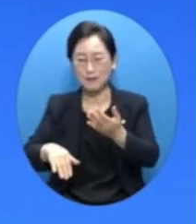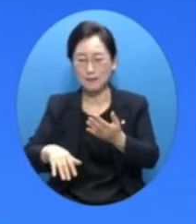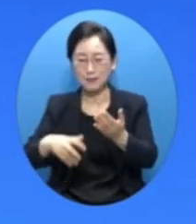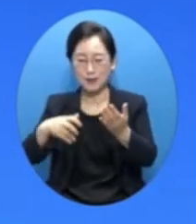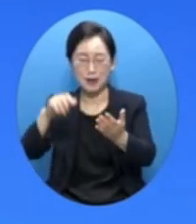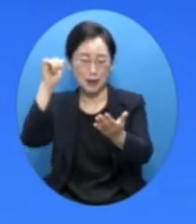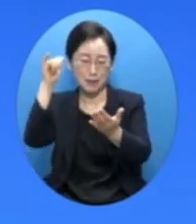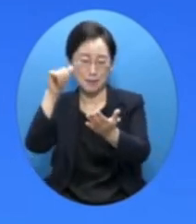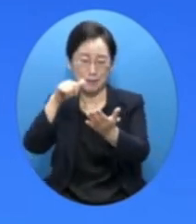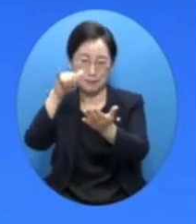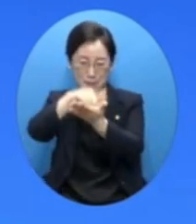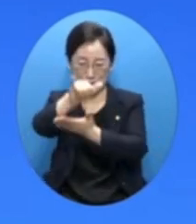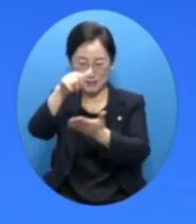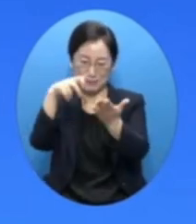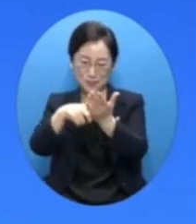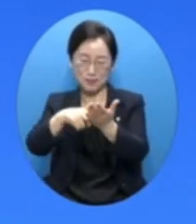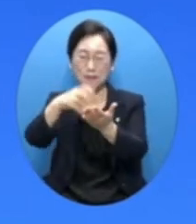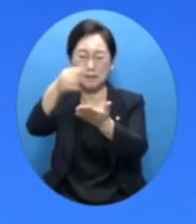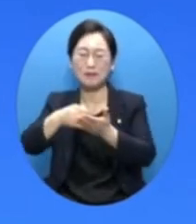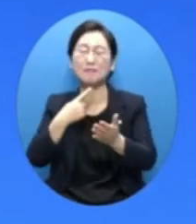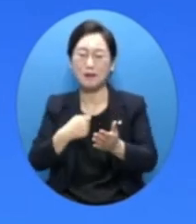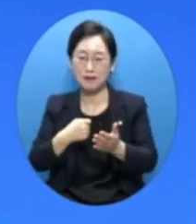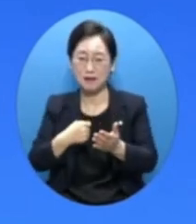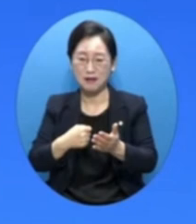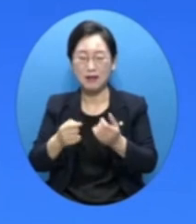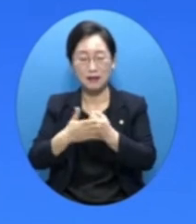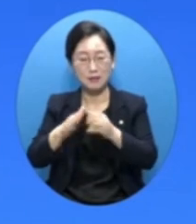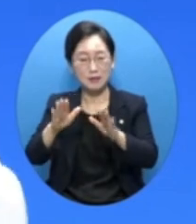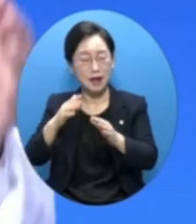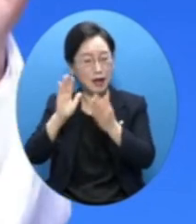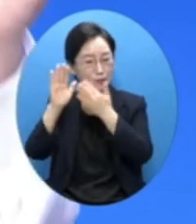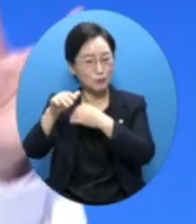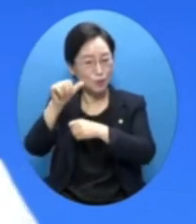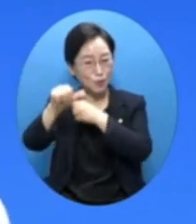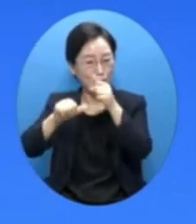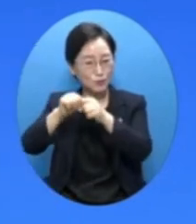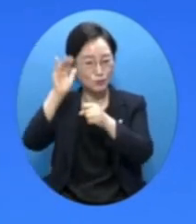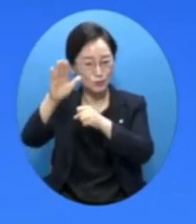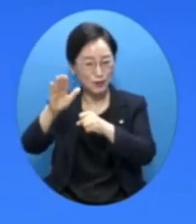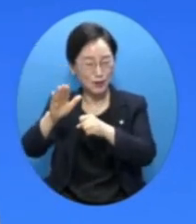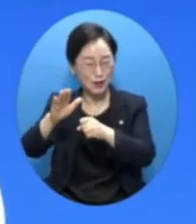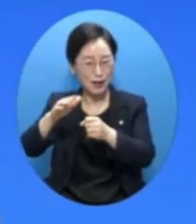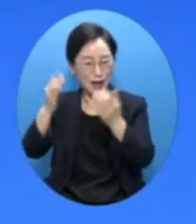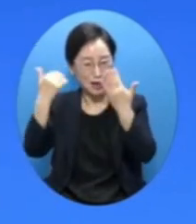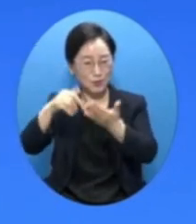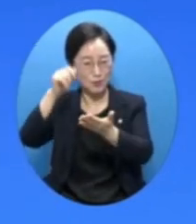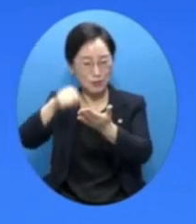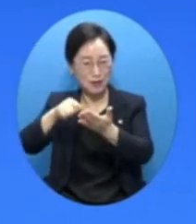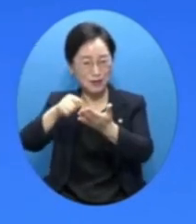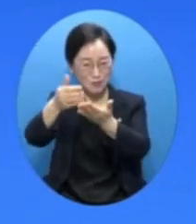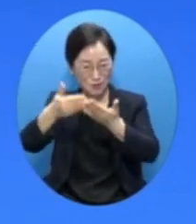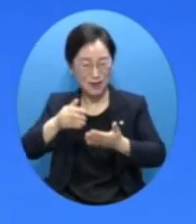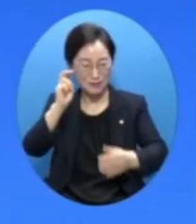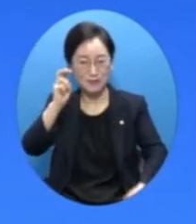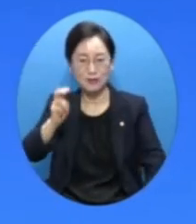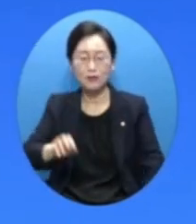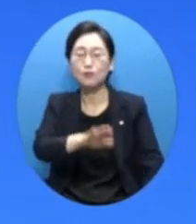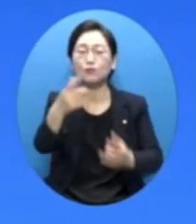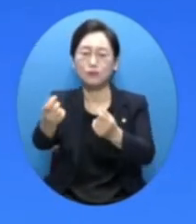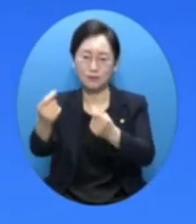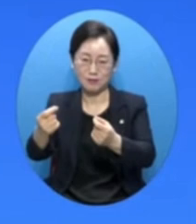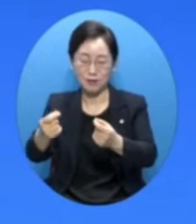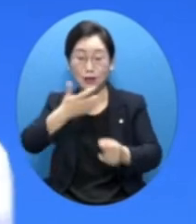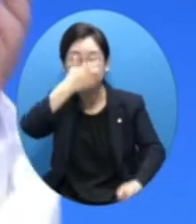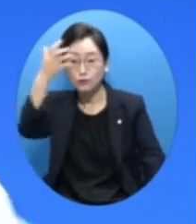날라오겠구나. 거룩한 꿈을 가진 것입니다. 그렇습니다. 여러분, 백사가 돼도 꿈을 꾸면 그 꿈이 나를 이끌어가는 것입니다.